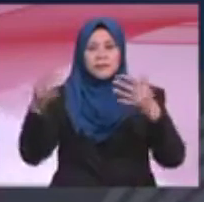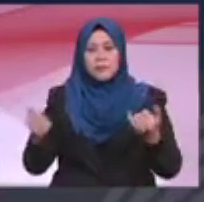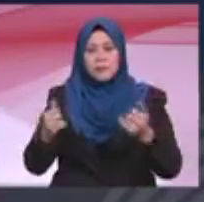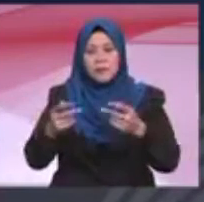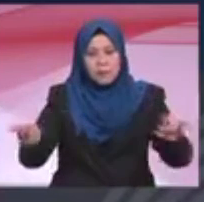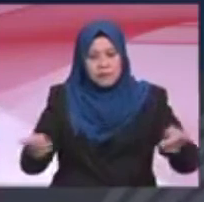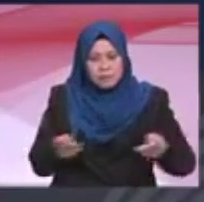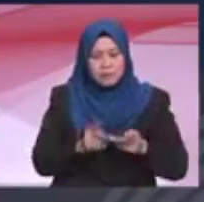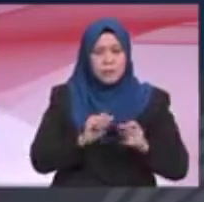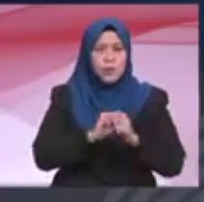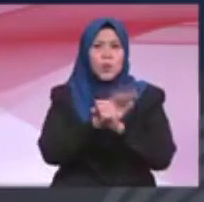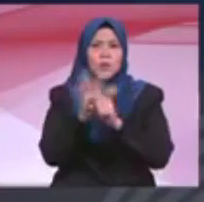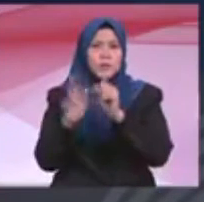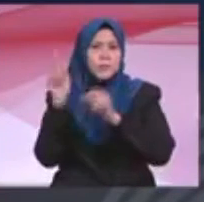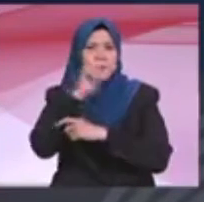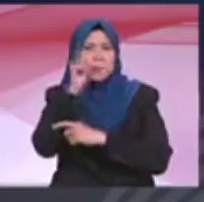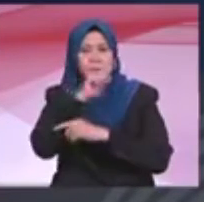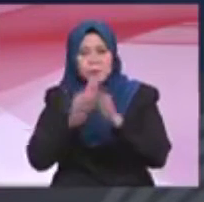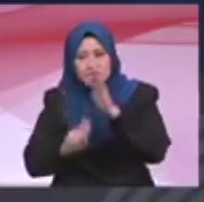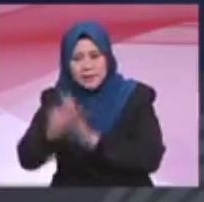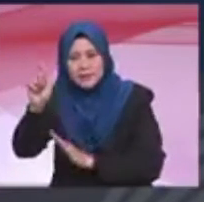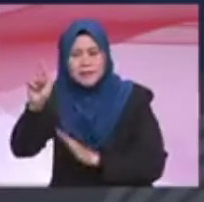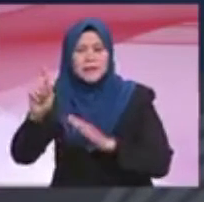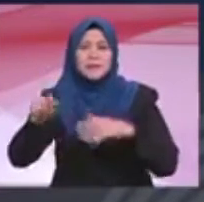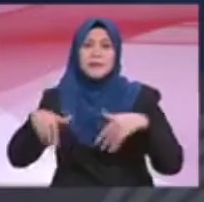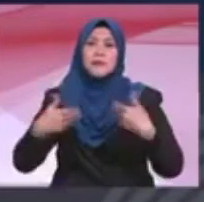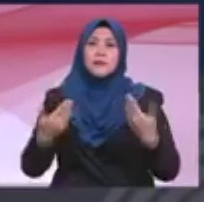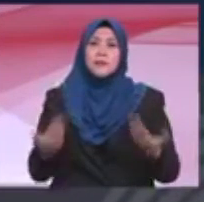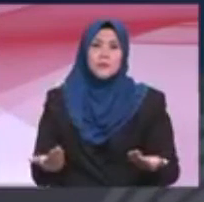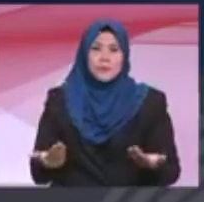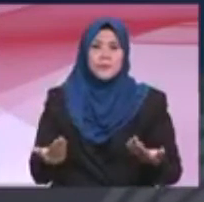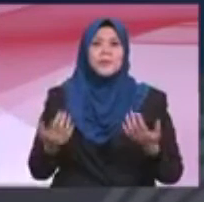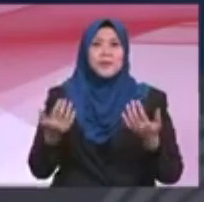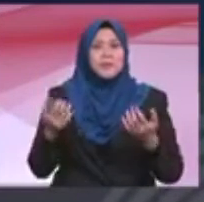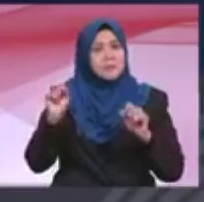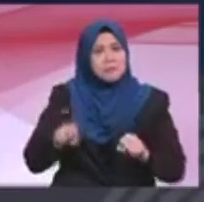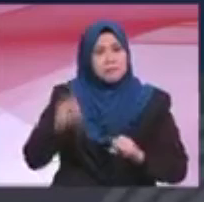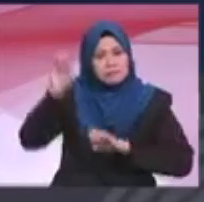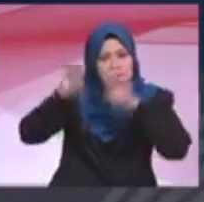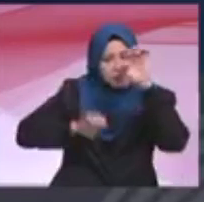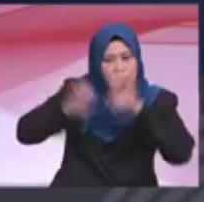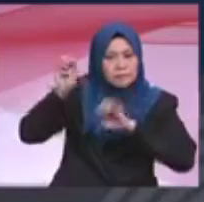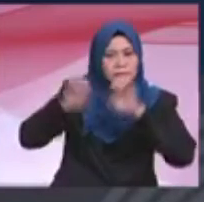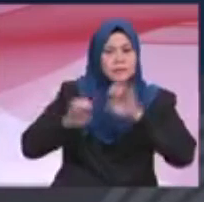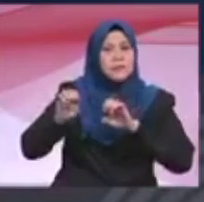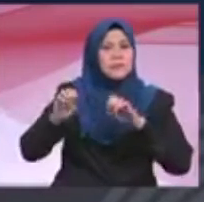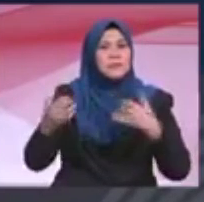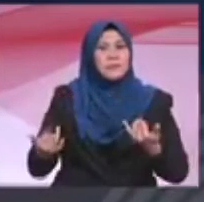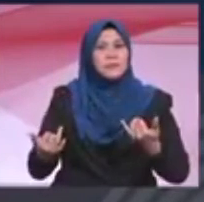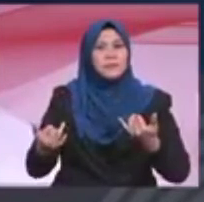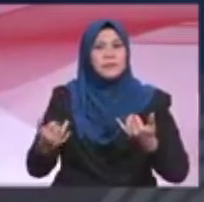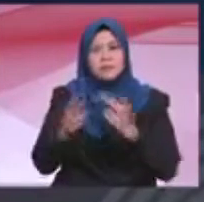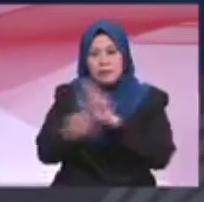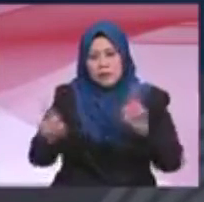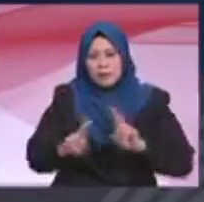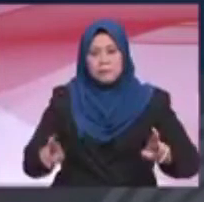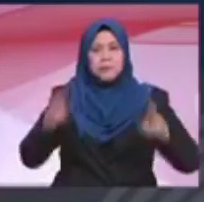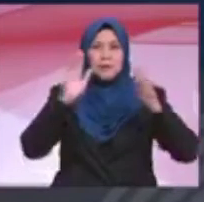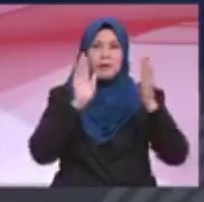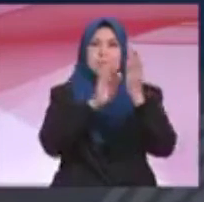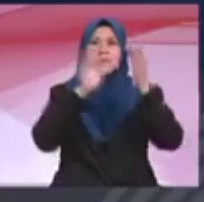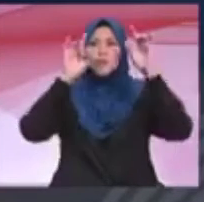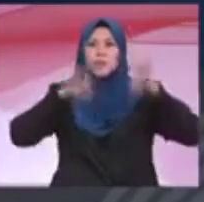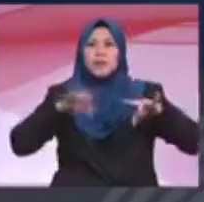terkesan. Jadi macam mana assessment yang dijalan terhadap tahap kesihatan mereka?